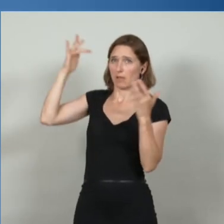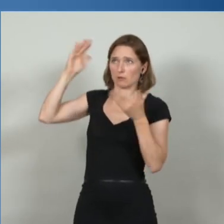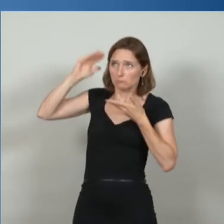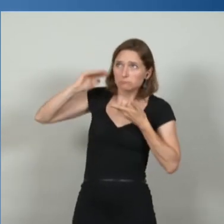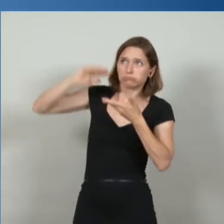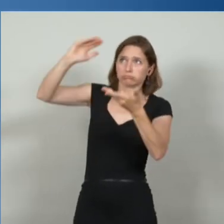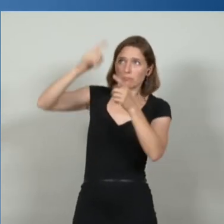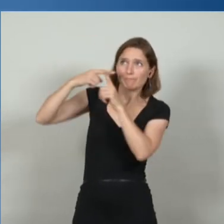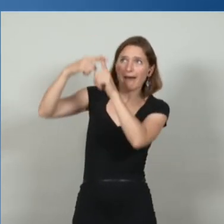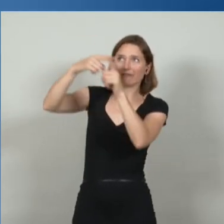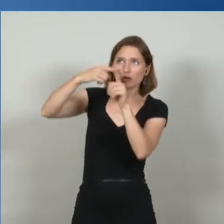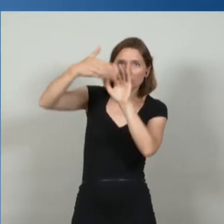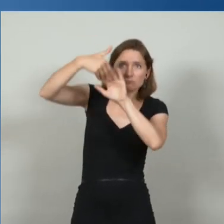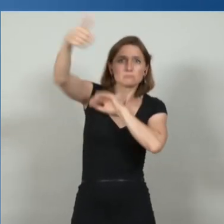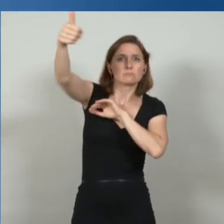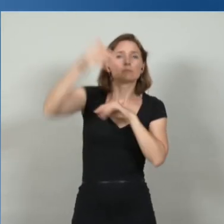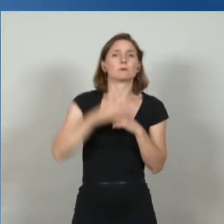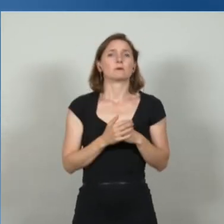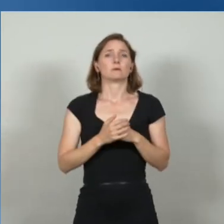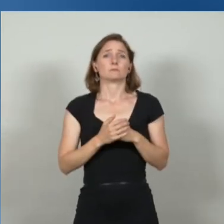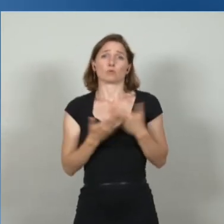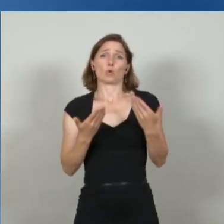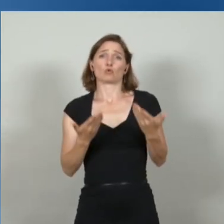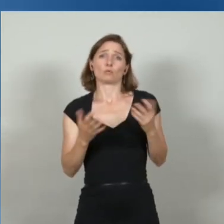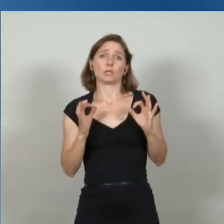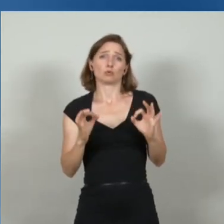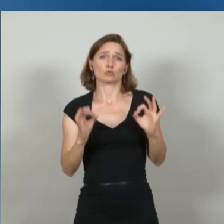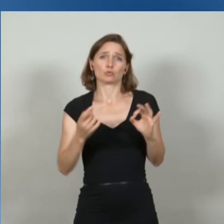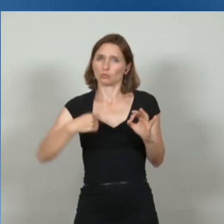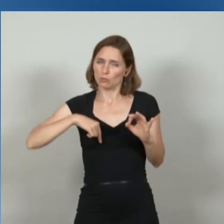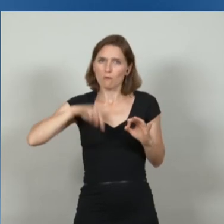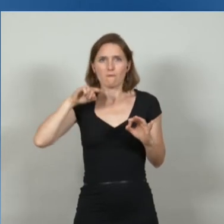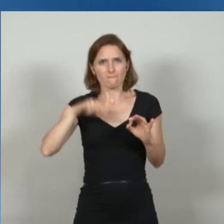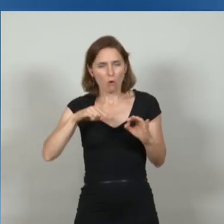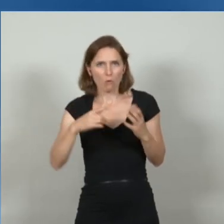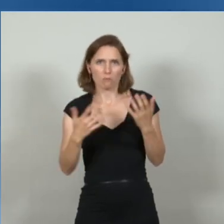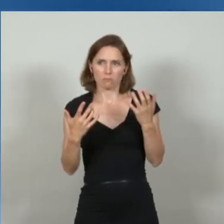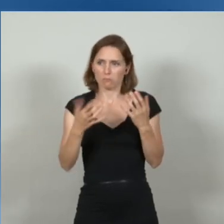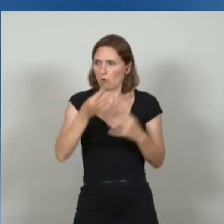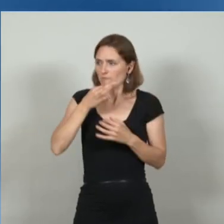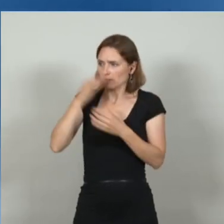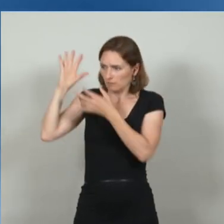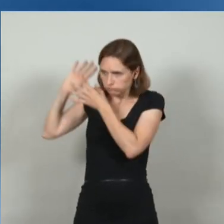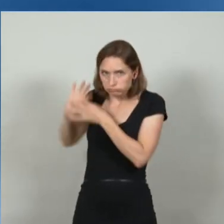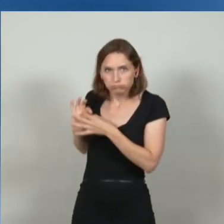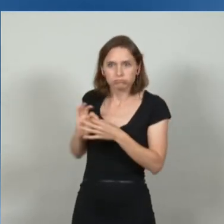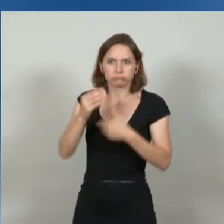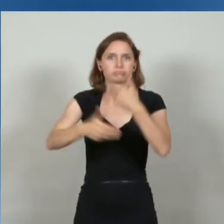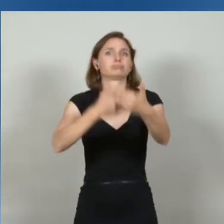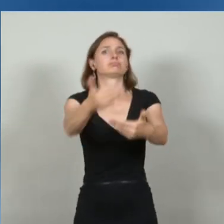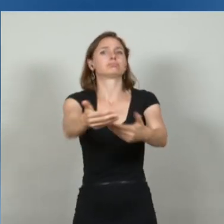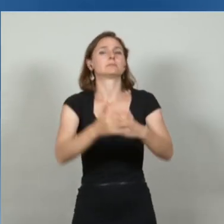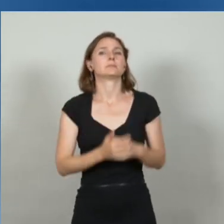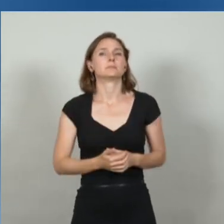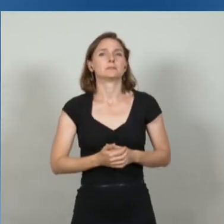avons su faire et sur lesquels aujourd'hui nous devons effectivement construire une dynamique encore plus forte pour que le nous soyons